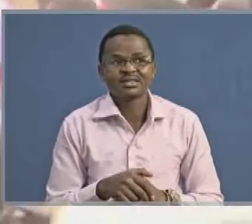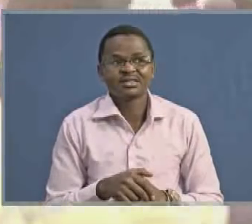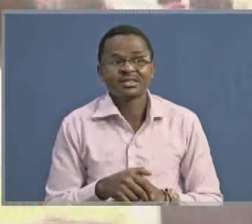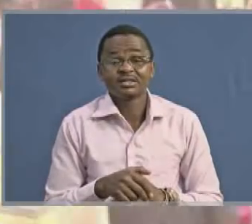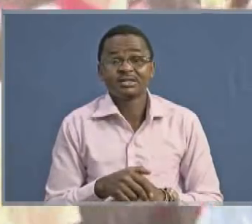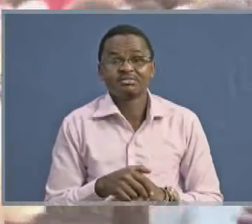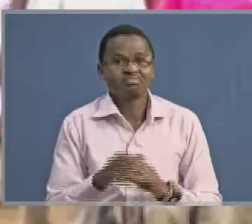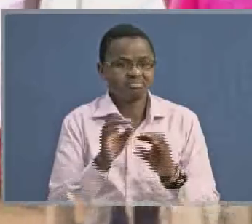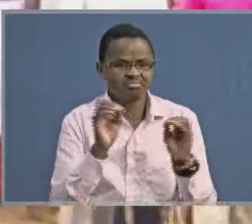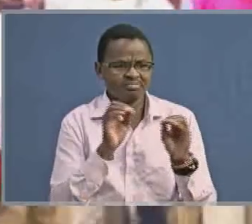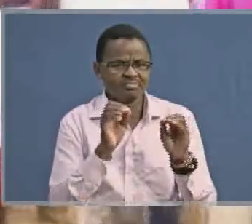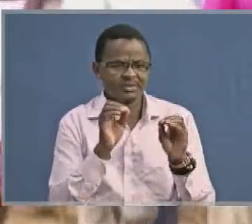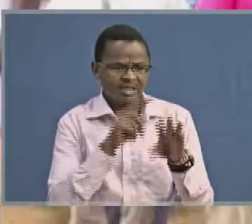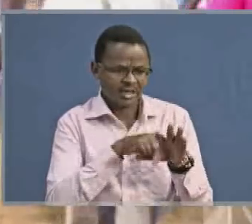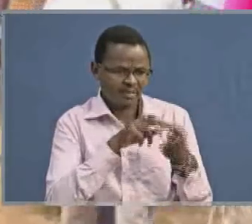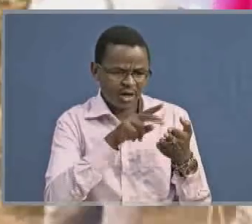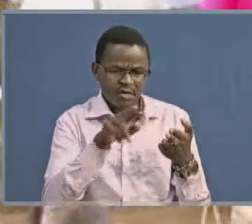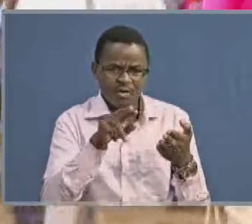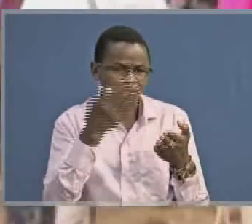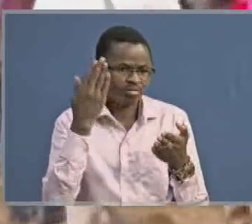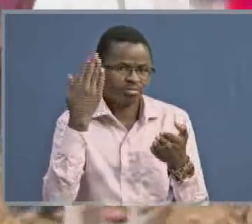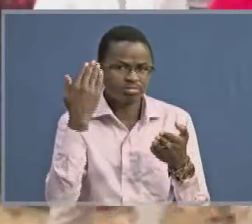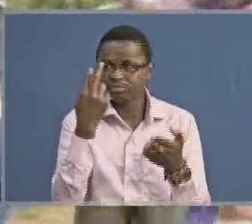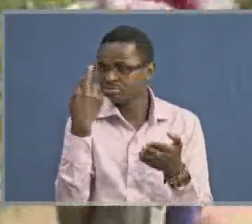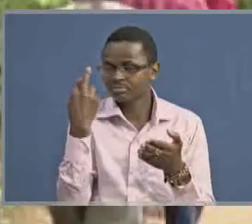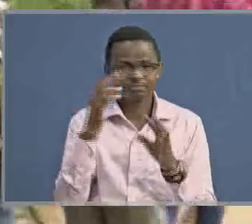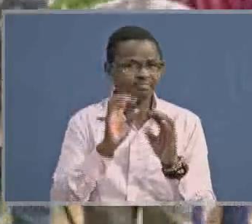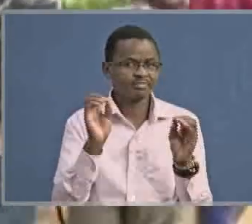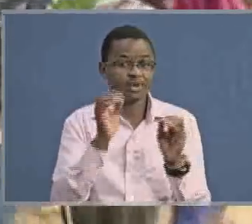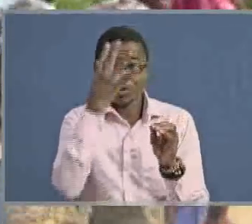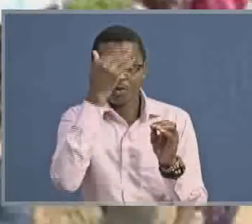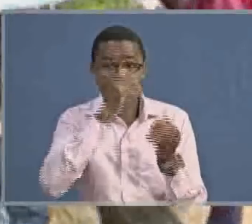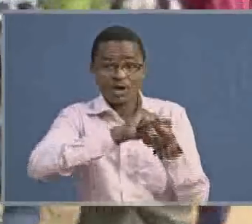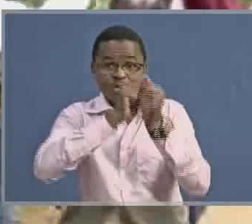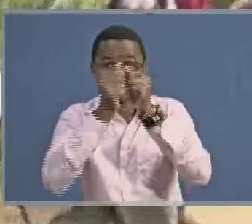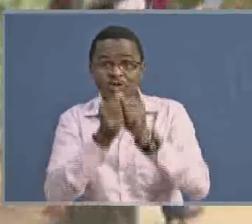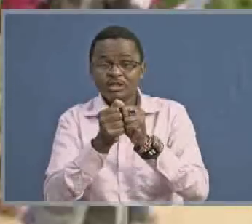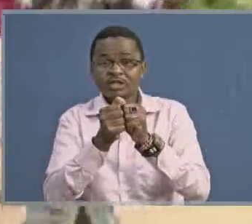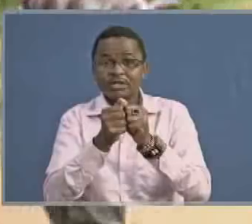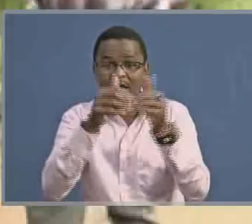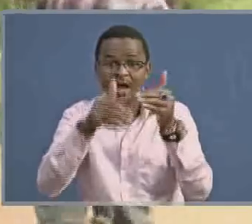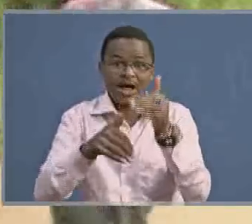Safarini hafai kutazama nyuma hata kidogo, la sivyo atageuka kuwa mlima.